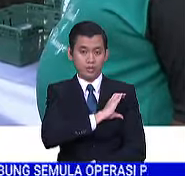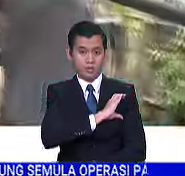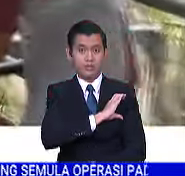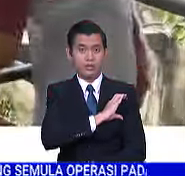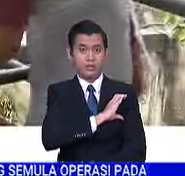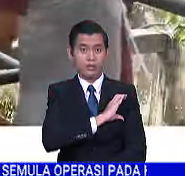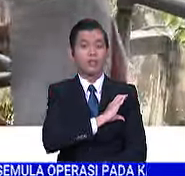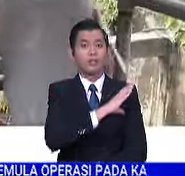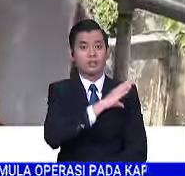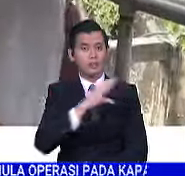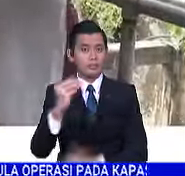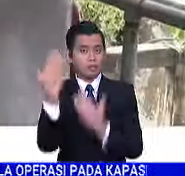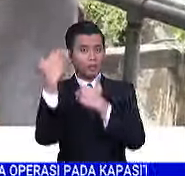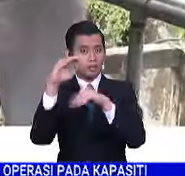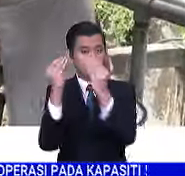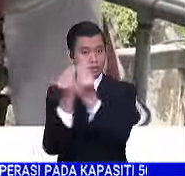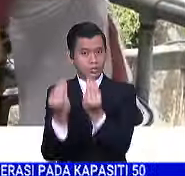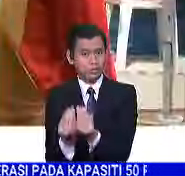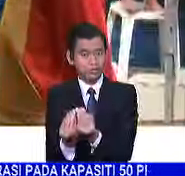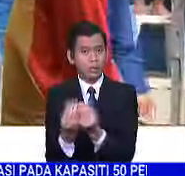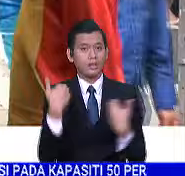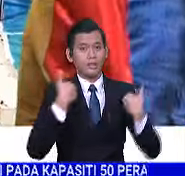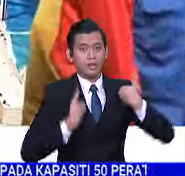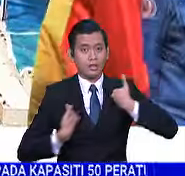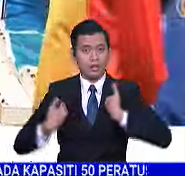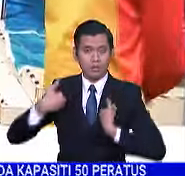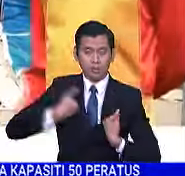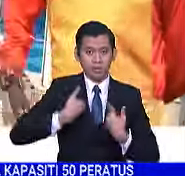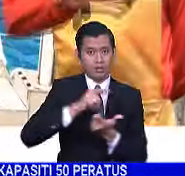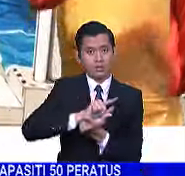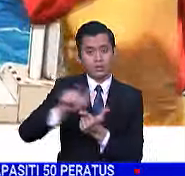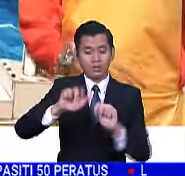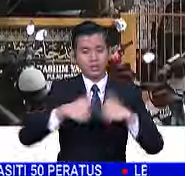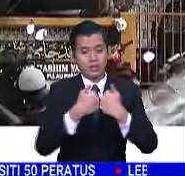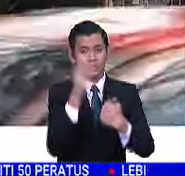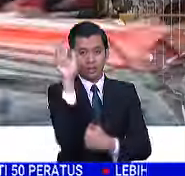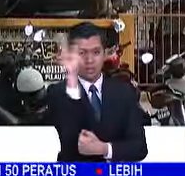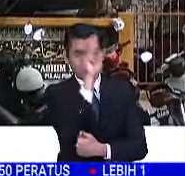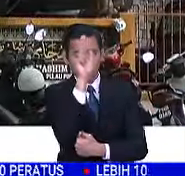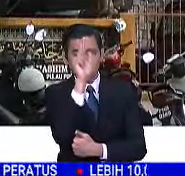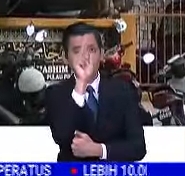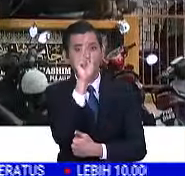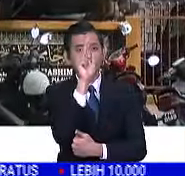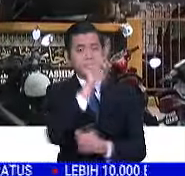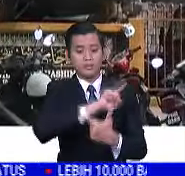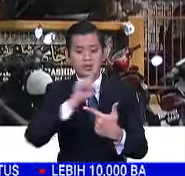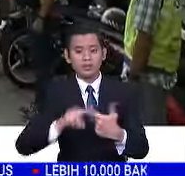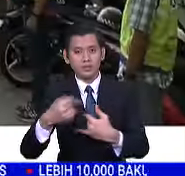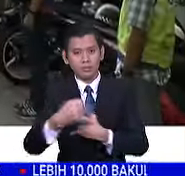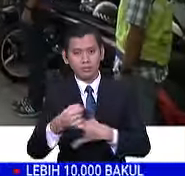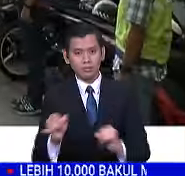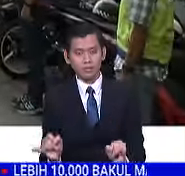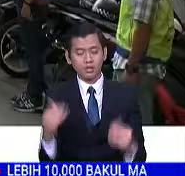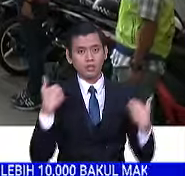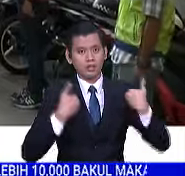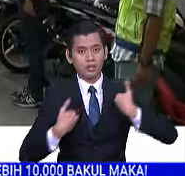bilangan haiwan korban yang dihadkan, kebenaran daripada beberapa agensi lain seperti pihak berkuasa tempatan dan Jabatan Veterina